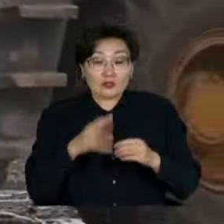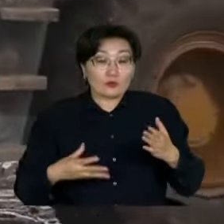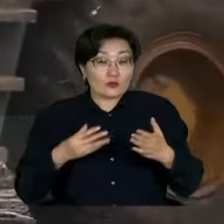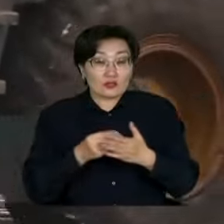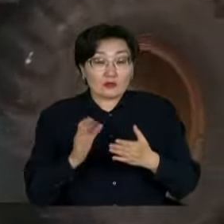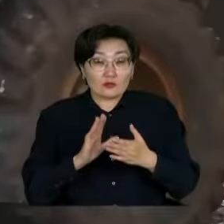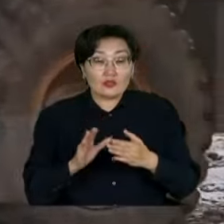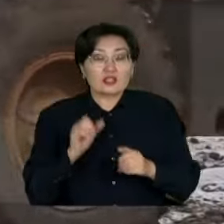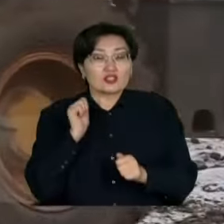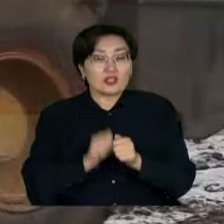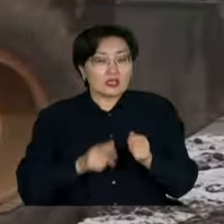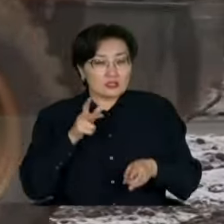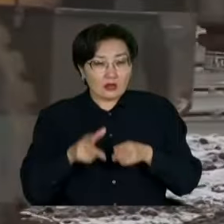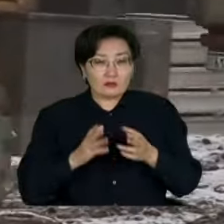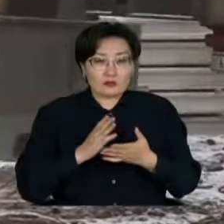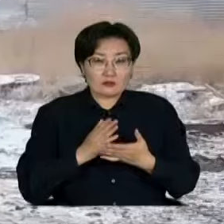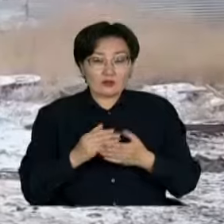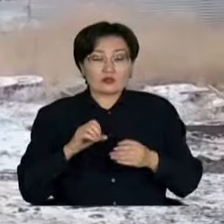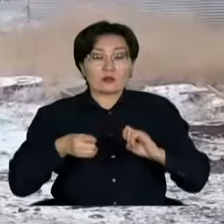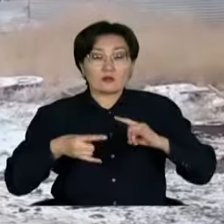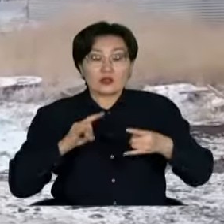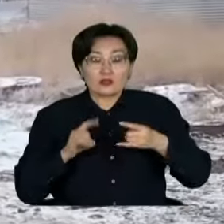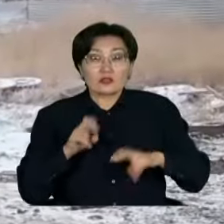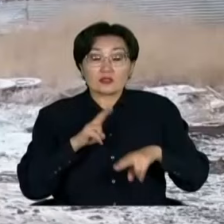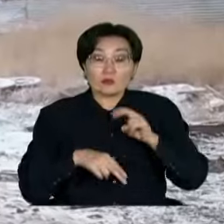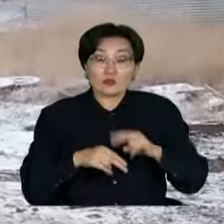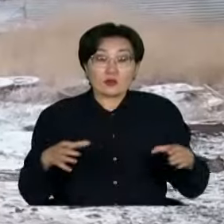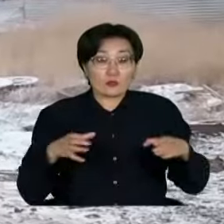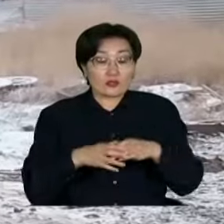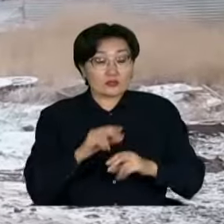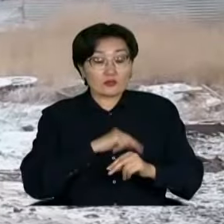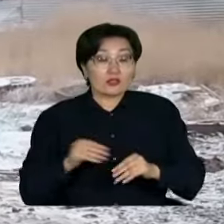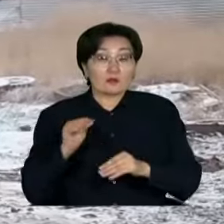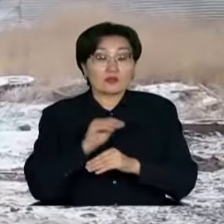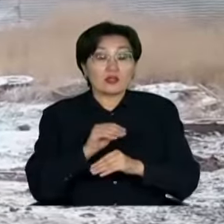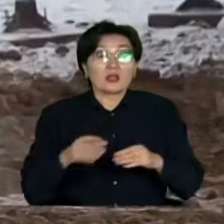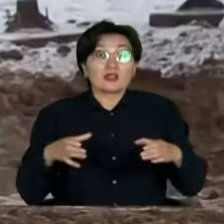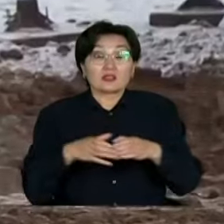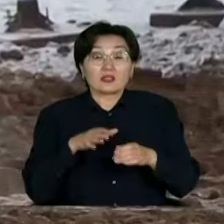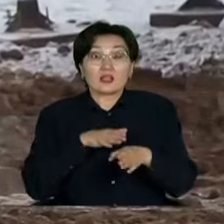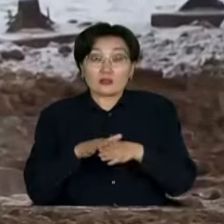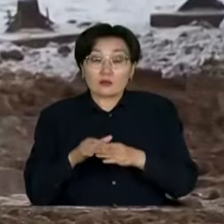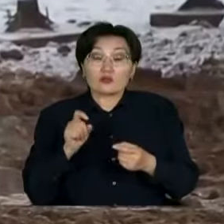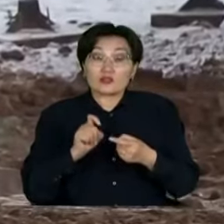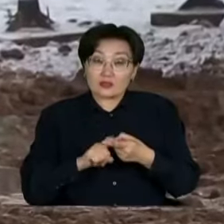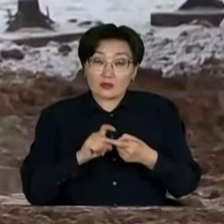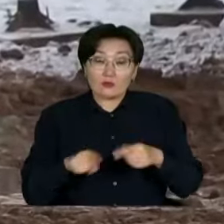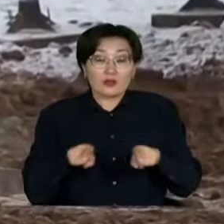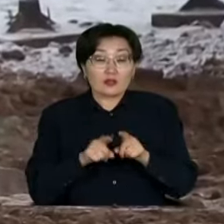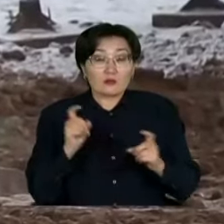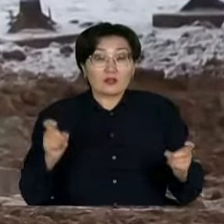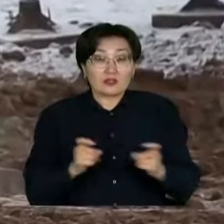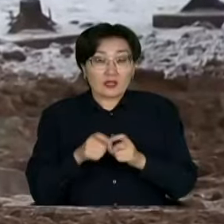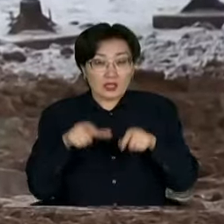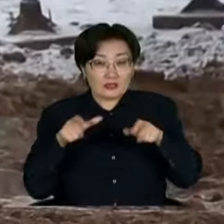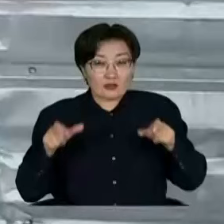төлемеу бойынша жиі шағым түсетін болған. Ал кірпіш қалаушылардың бригадалары жұмысты қосалқы мердігер ретінде атқаратындықтан мұндай дауды азаматтық заң